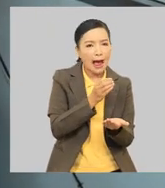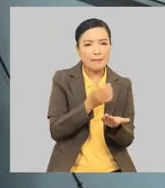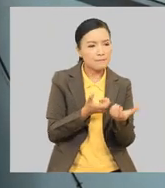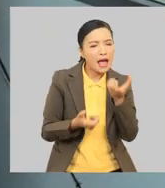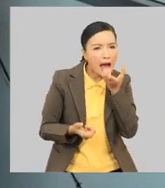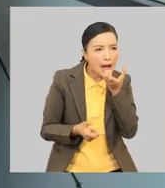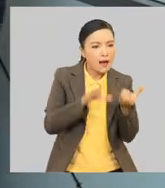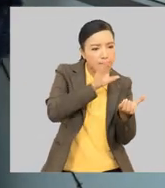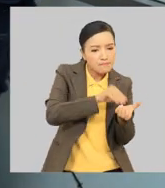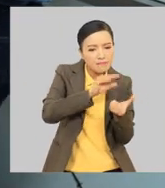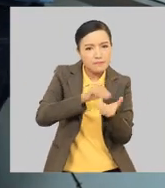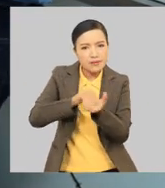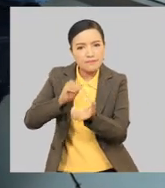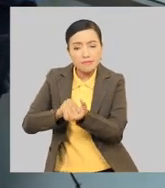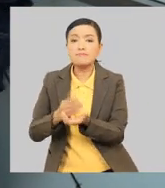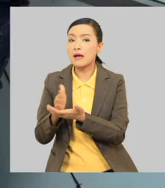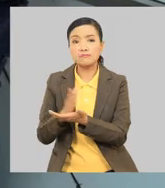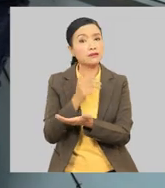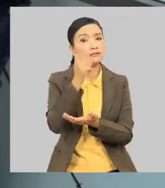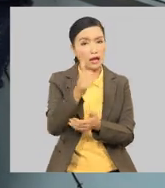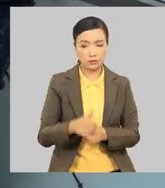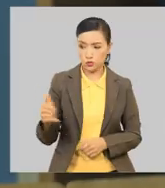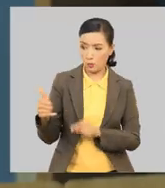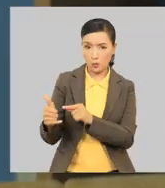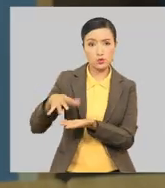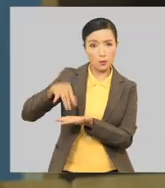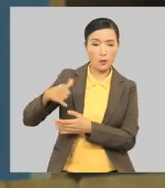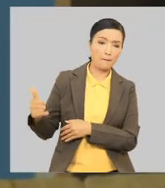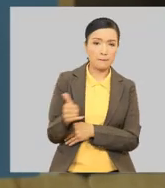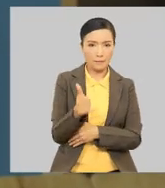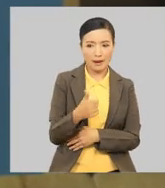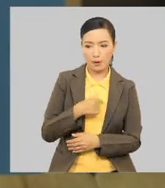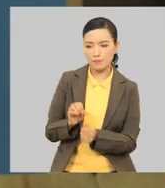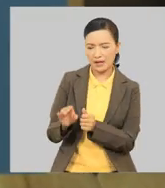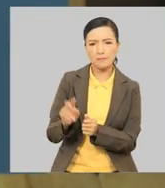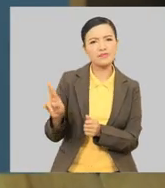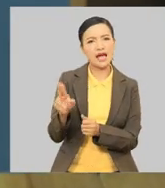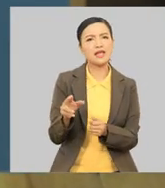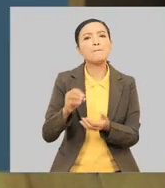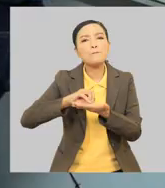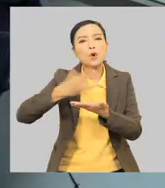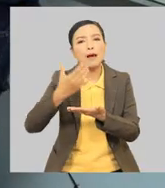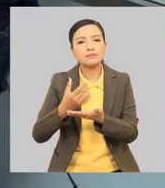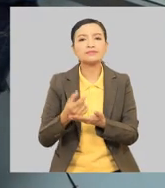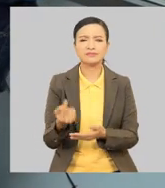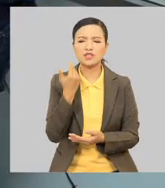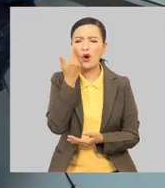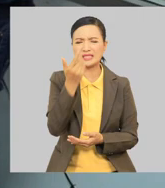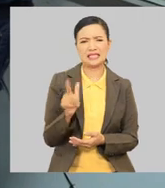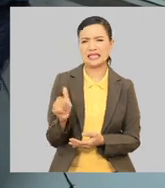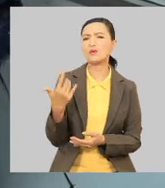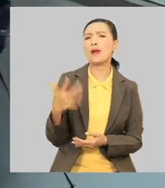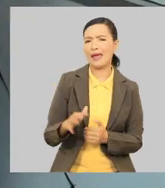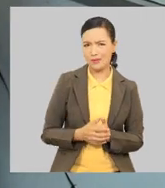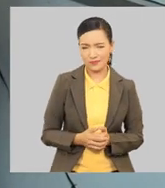าจะขั้นตอนต่อไปอย่างไรบ้างครับ ขั้นตอนต่อไปก็อาจจะแนะนำการใช้โปรแกรมนิดนึงเพราะว่าน้องชมพู่นี่ออกเสียงเก่งอยู่